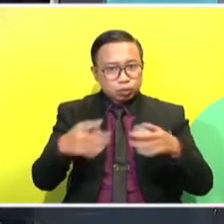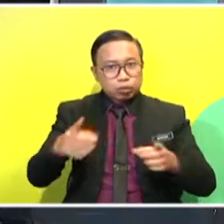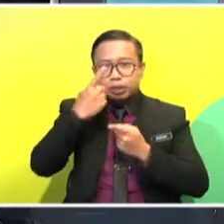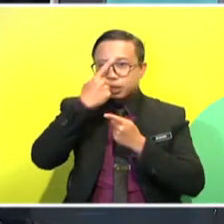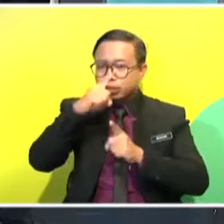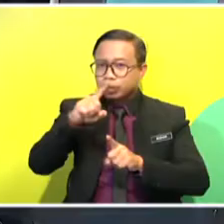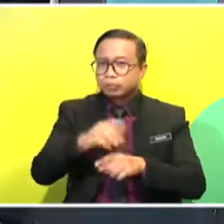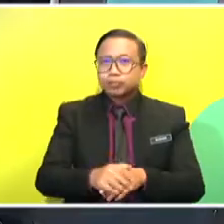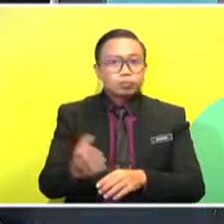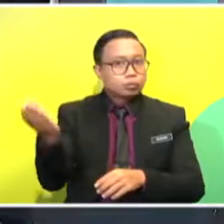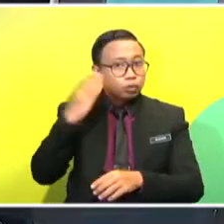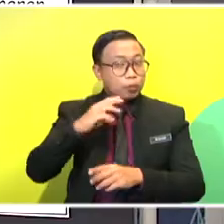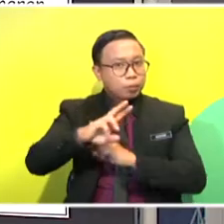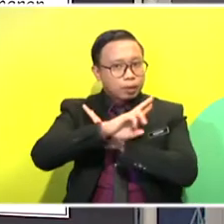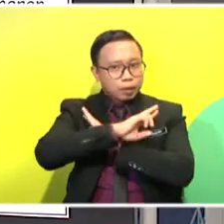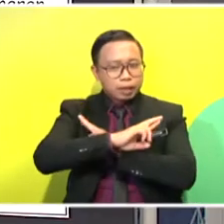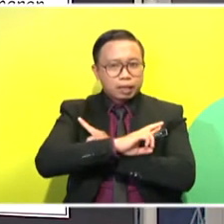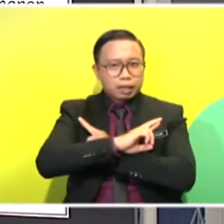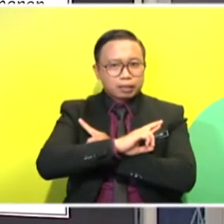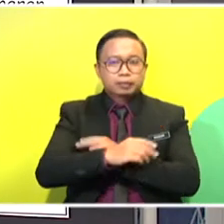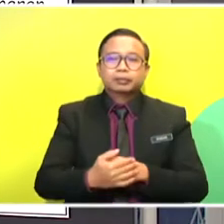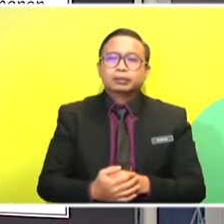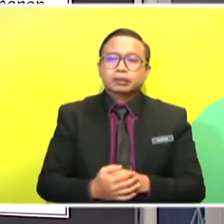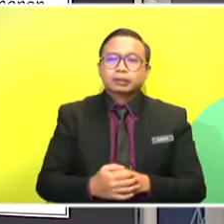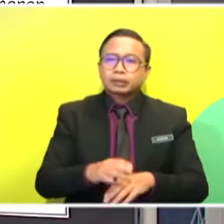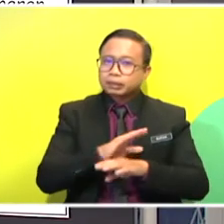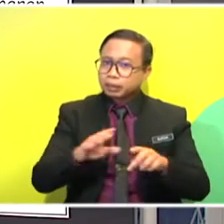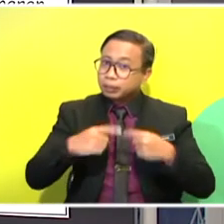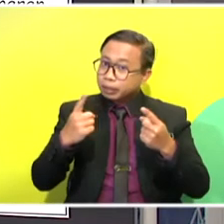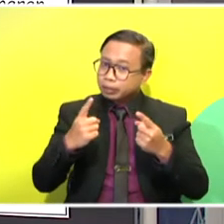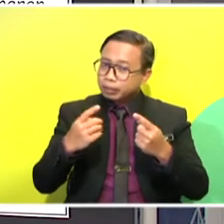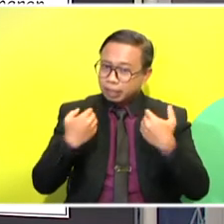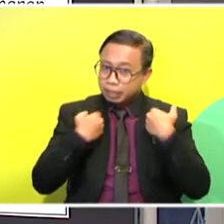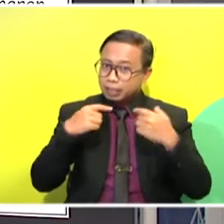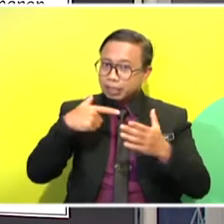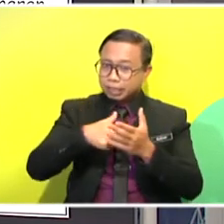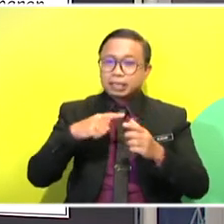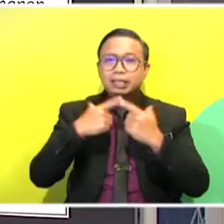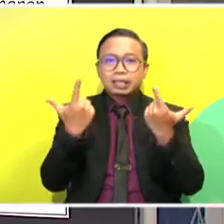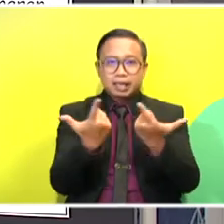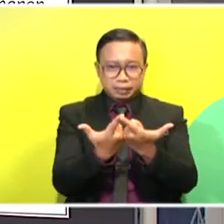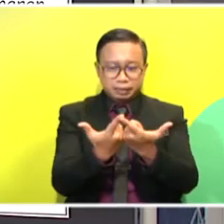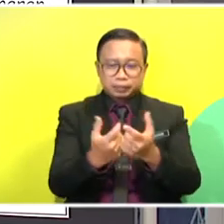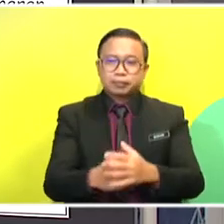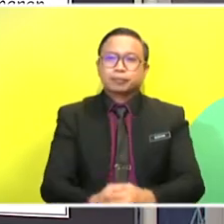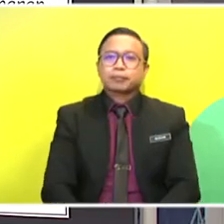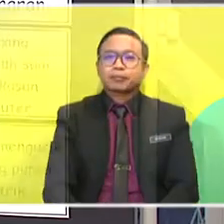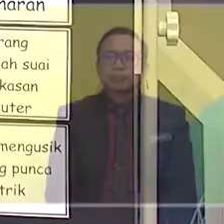Jadi jom kita nak berhenti rehat seketika. Yang di rumah jangan ke mana-mana tau. Kembali selepas ini di Didik TV